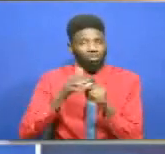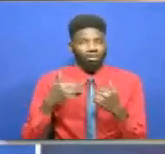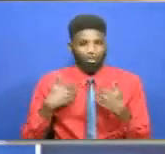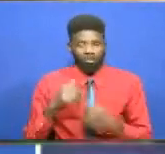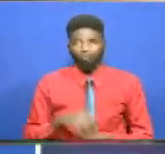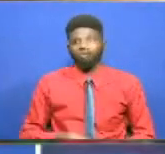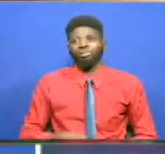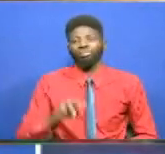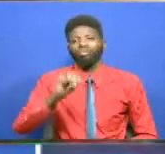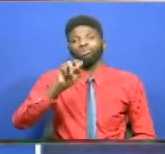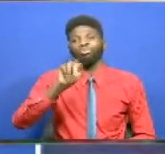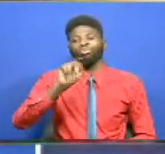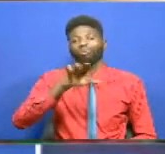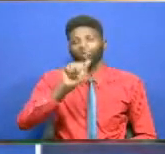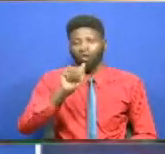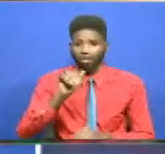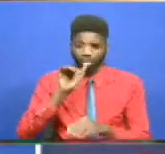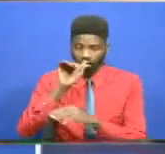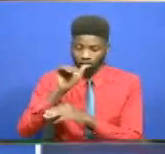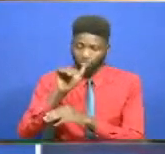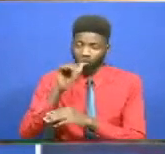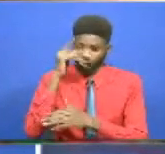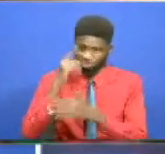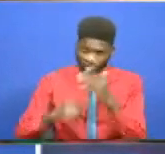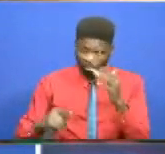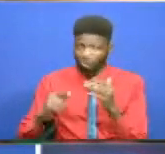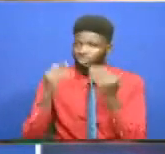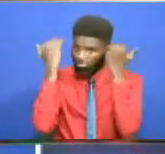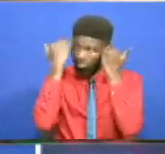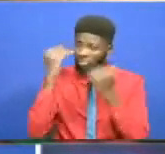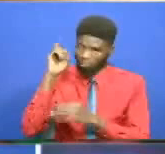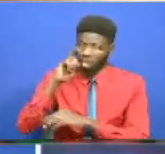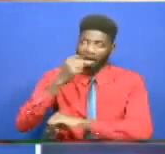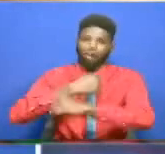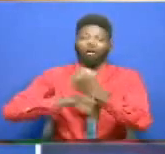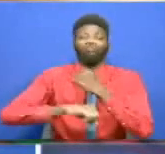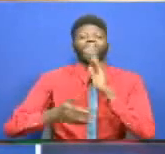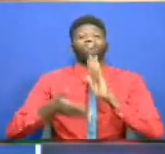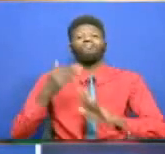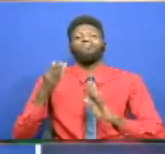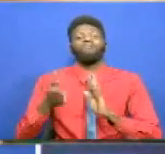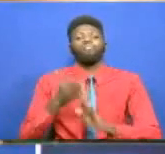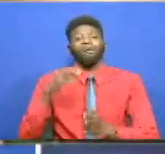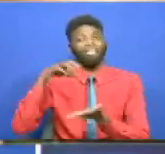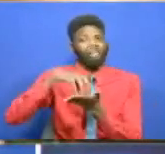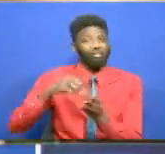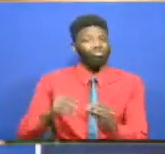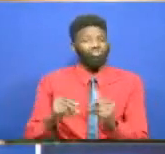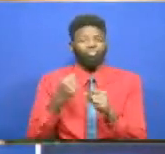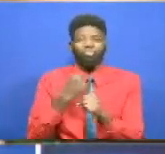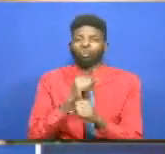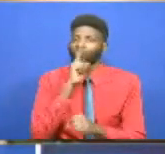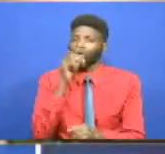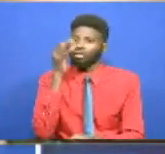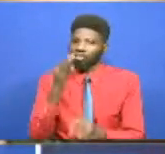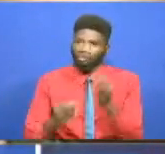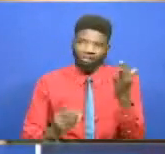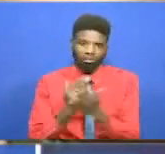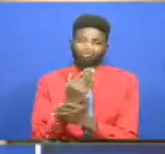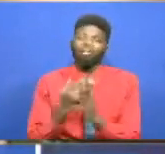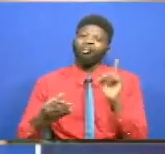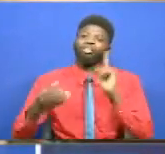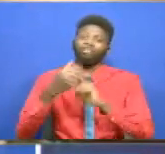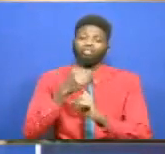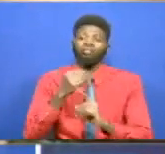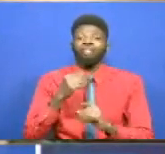inapaswa kushughulikia kwa haraka visa kama hivyo na kuhakikisha kuwa haki inatendeka, huku akitoa wito kwa wazazi na